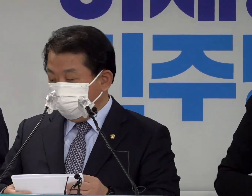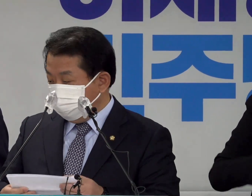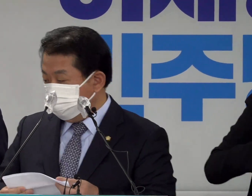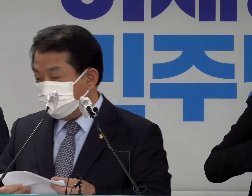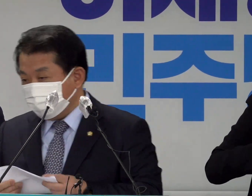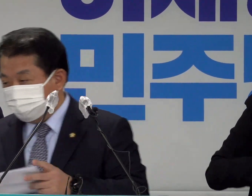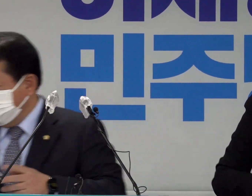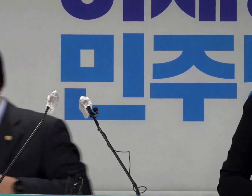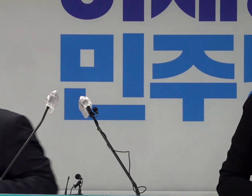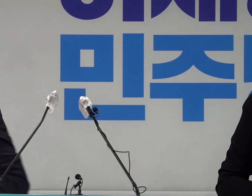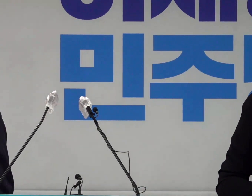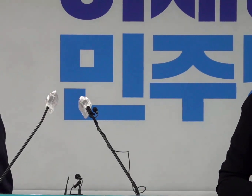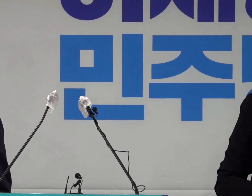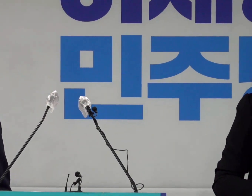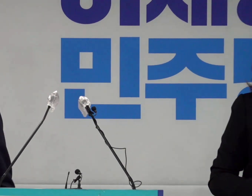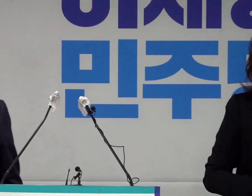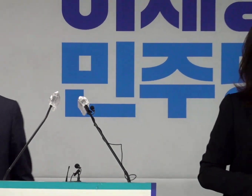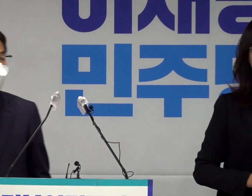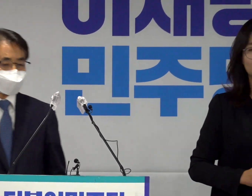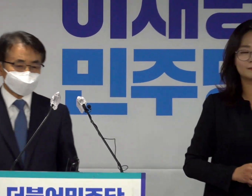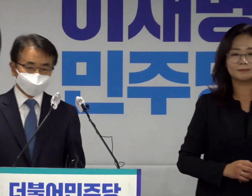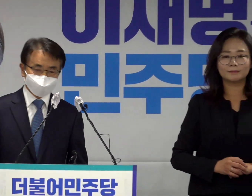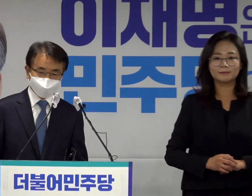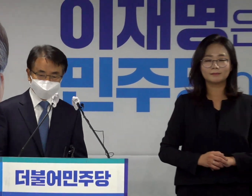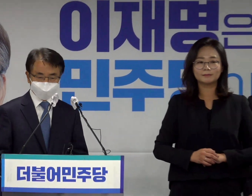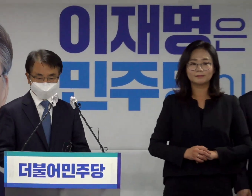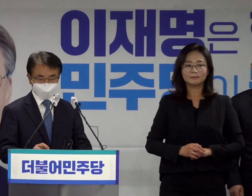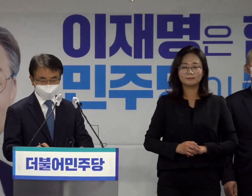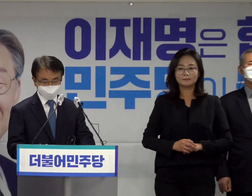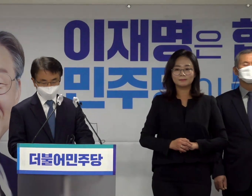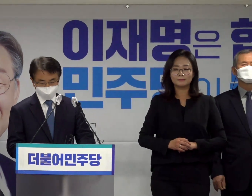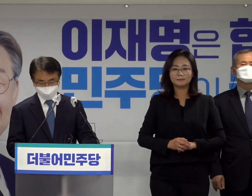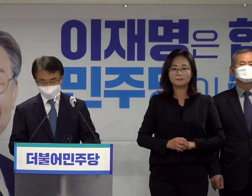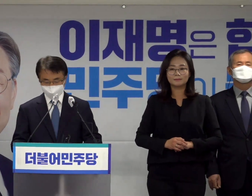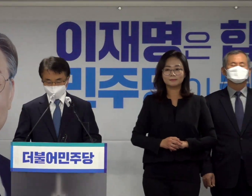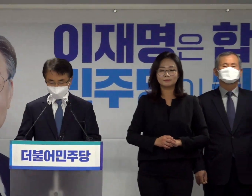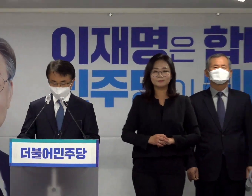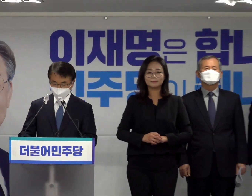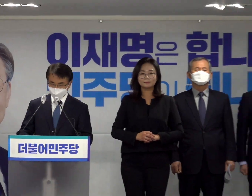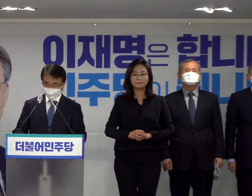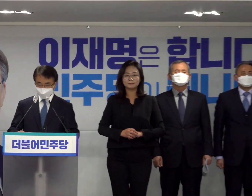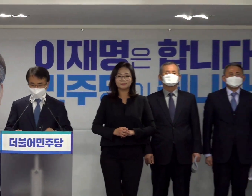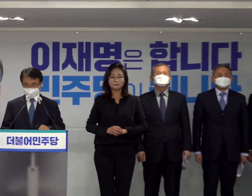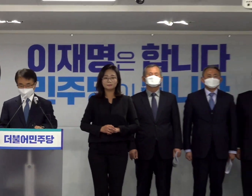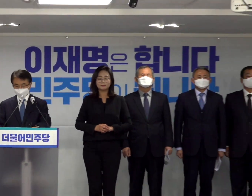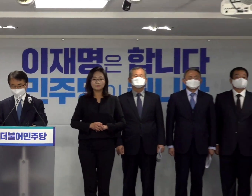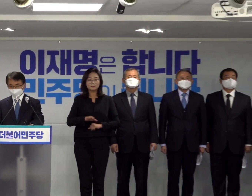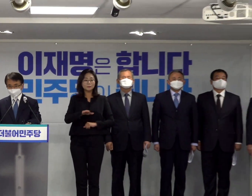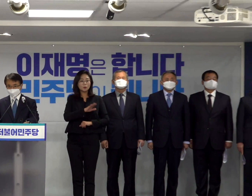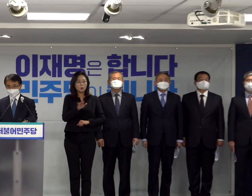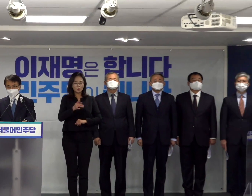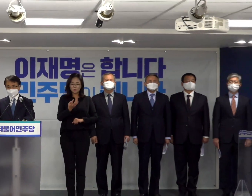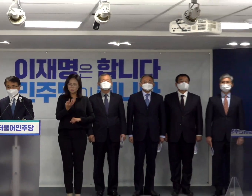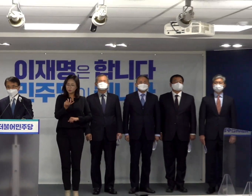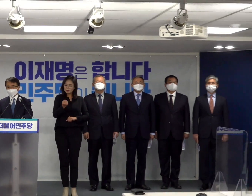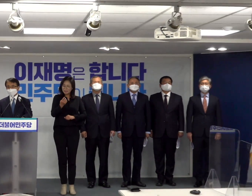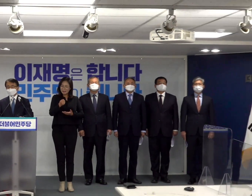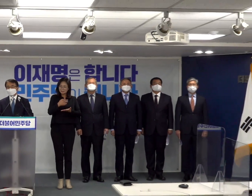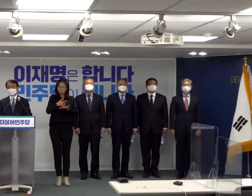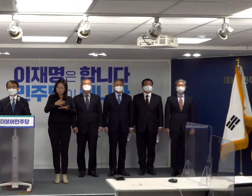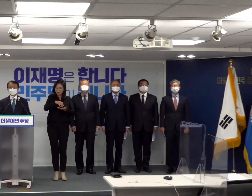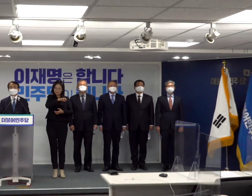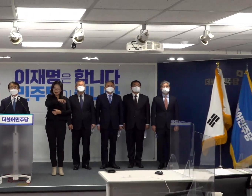고맙습니다. 의원님께서 상세하게 의견 설명해 주셨고요. 특히 그 저희들이 수치라든가 또는